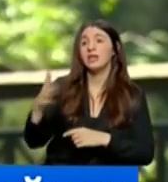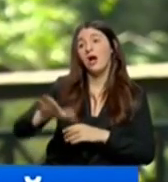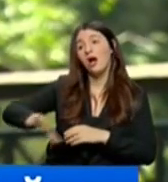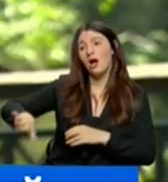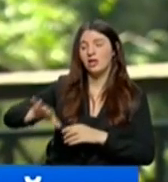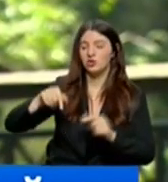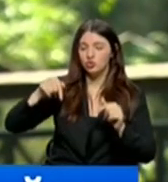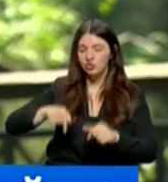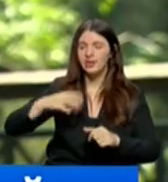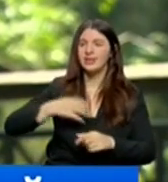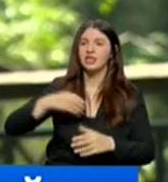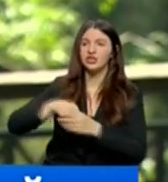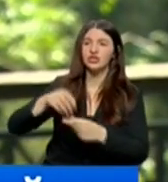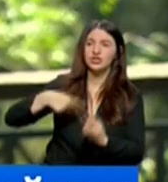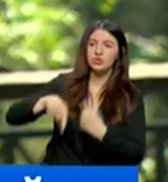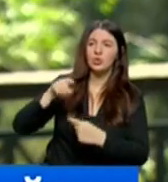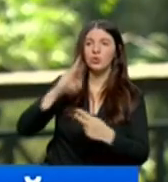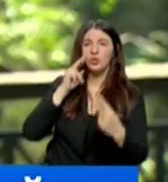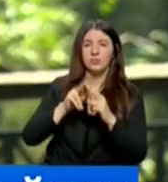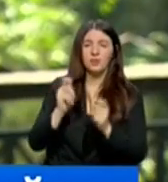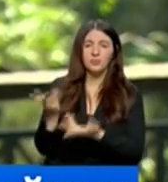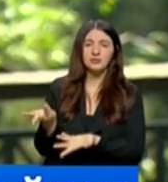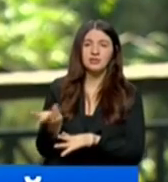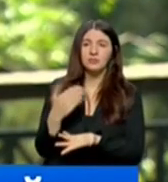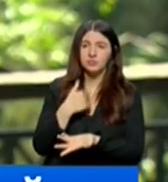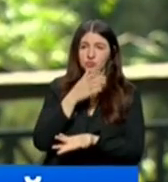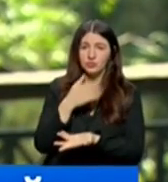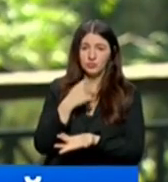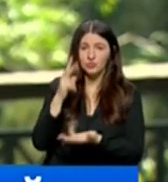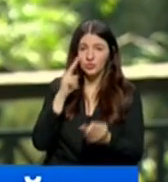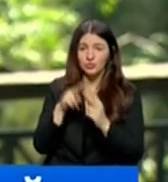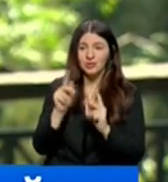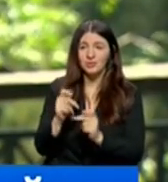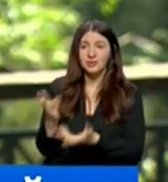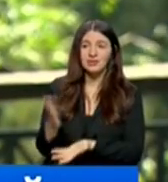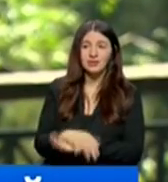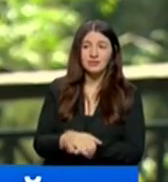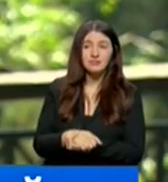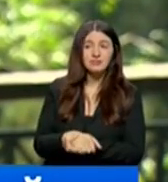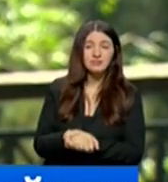Yani şu anda kendi aralarında o görüşmeler yapılıyor zaten. Biz biliyoruz bu görüşmelerin yapıldığını.